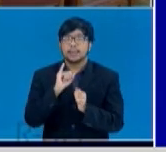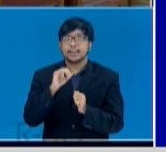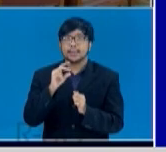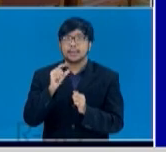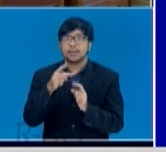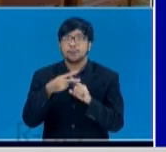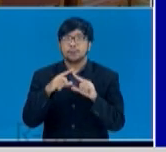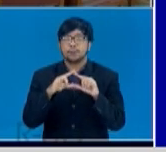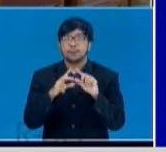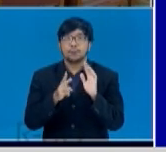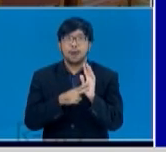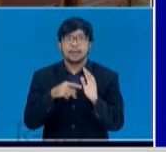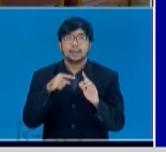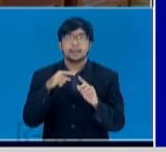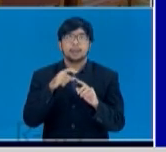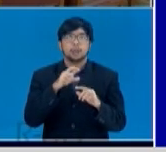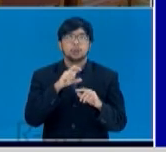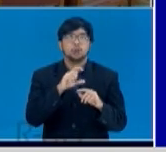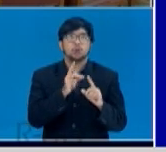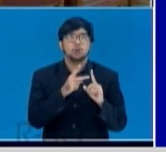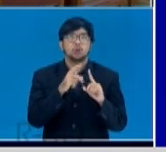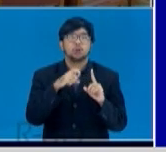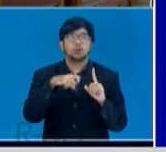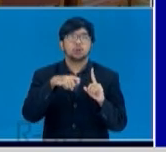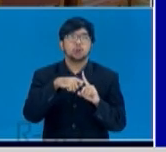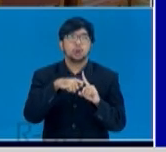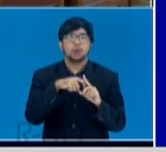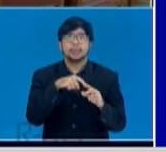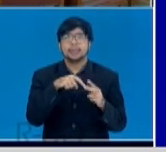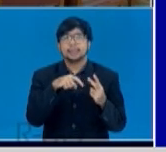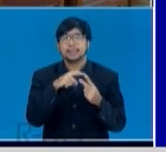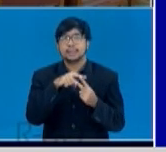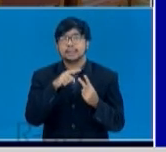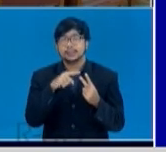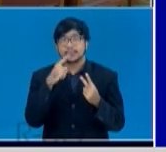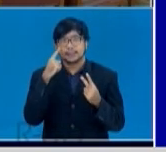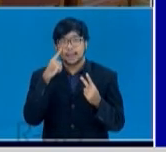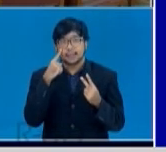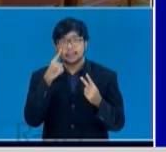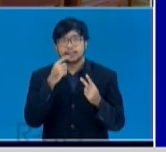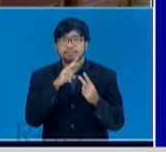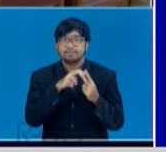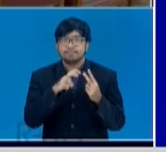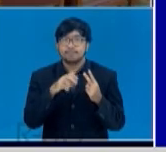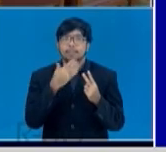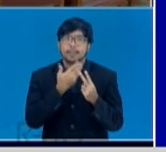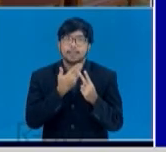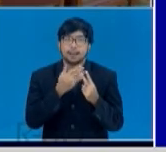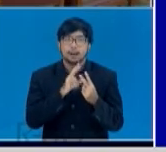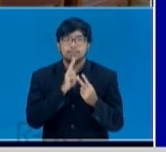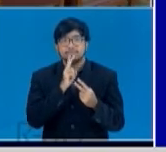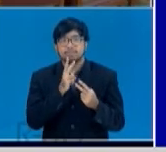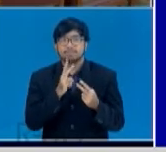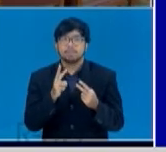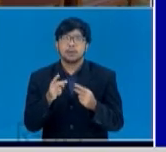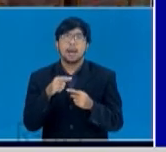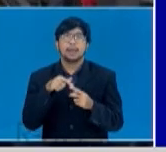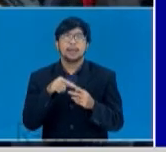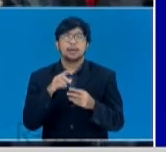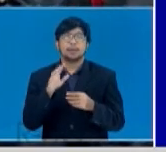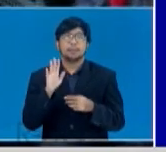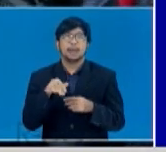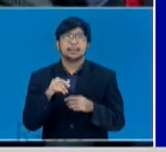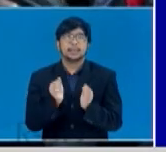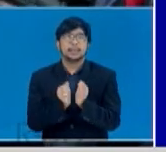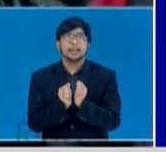Cuk Putranto. Untuk kedua saksi mahkota ini, mereka diperiksa ataupun dimintai keterangan secara bergantian, di mana saat ini masih giliran terdakwa